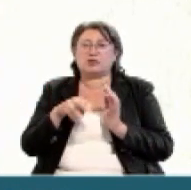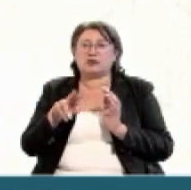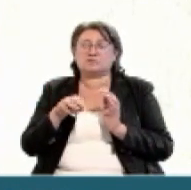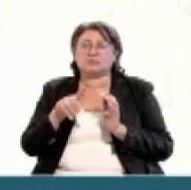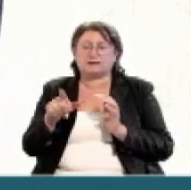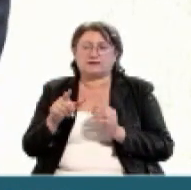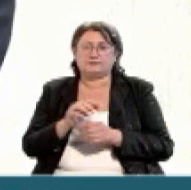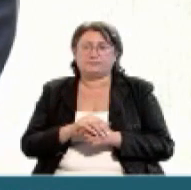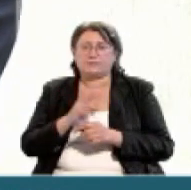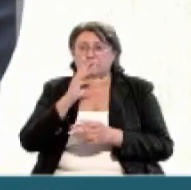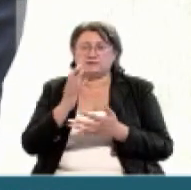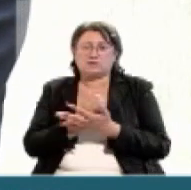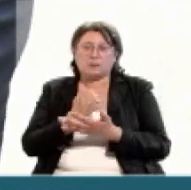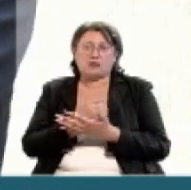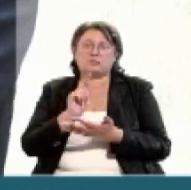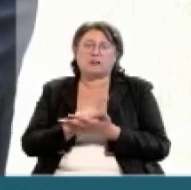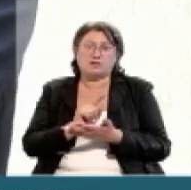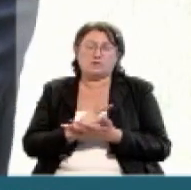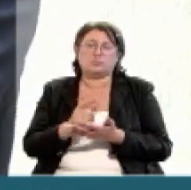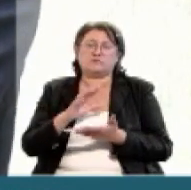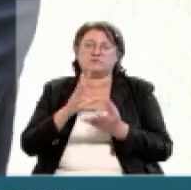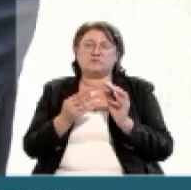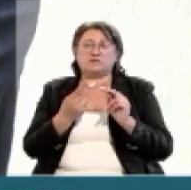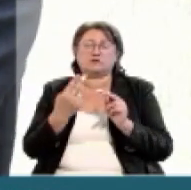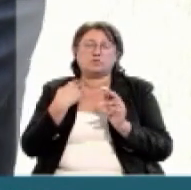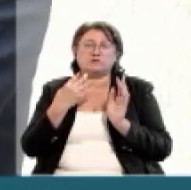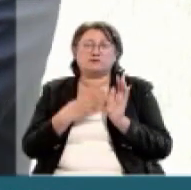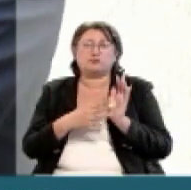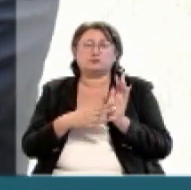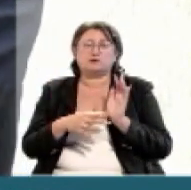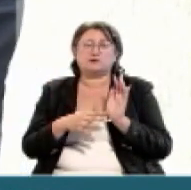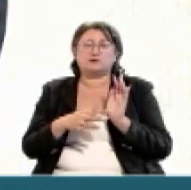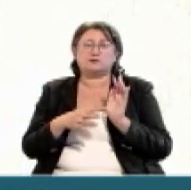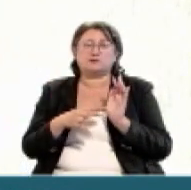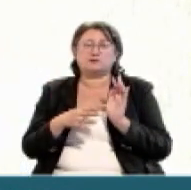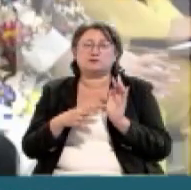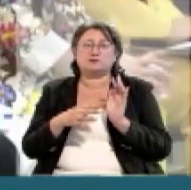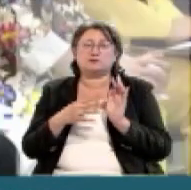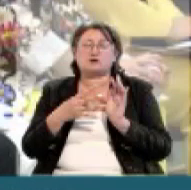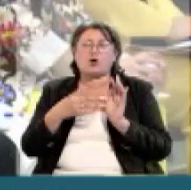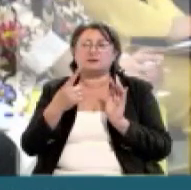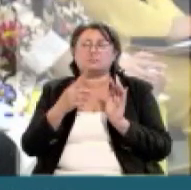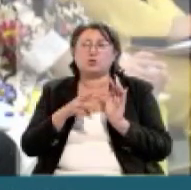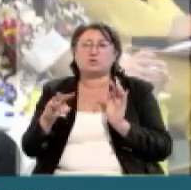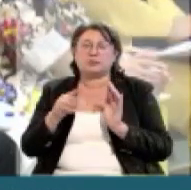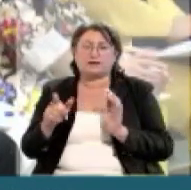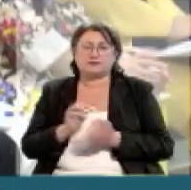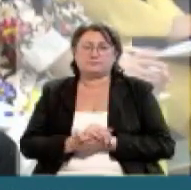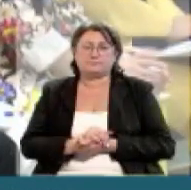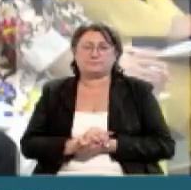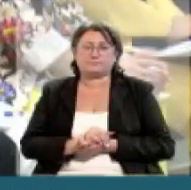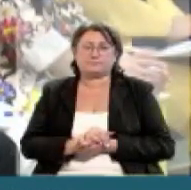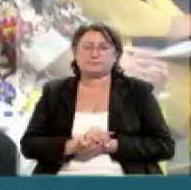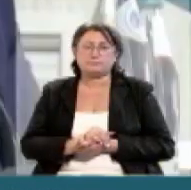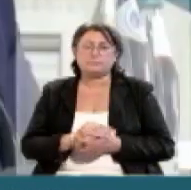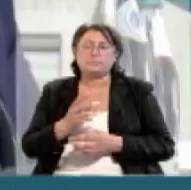теңге. Дәрі-дәрмектер 2,11 миллиард, коммуналдық қызметтер 605 миллионға жуық. Айта кетейік, медицина